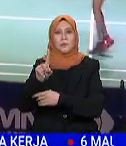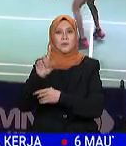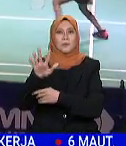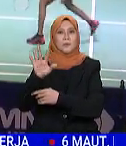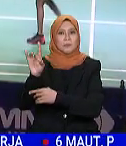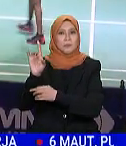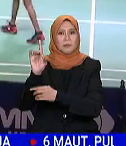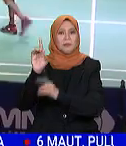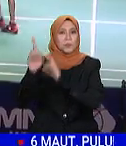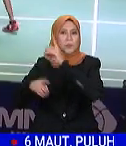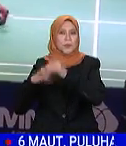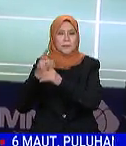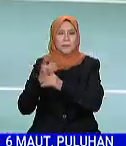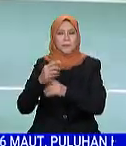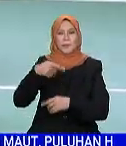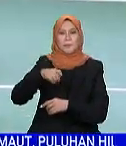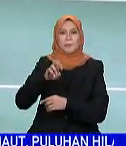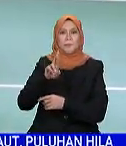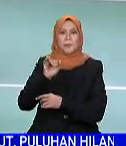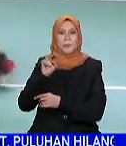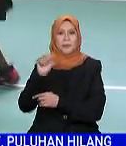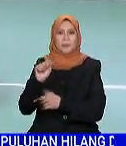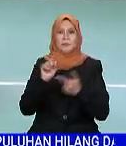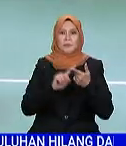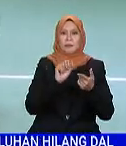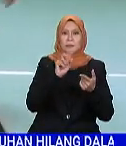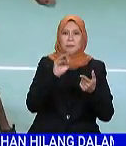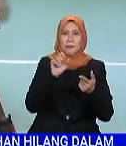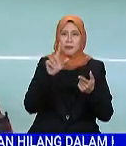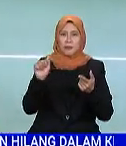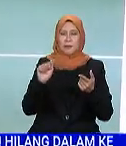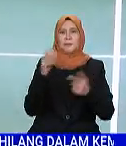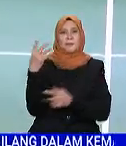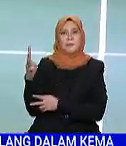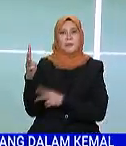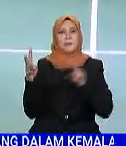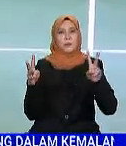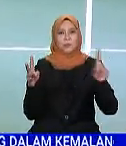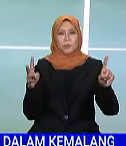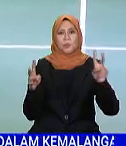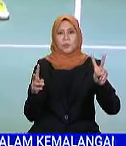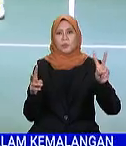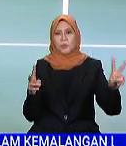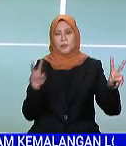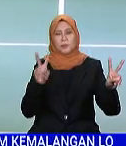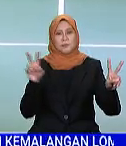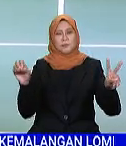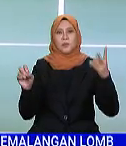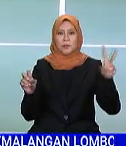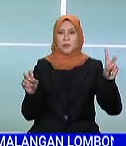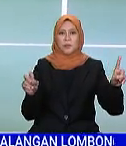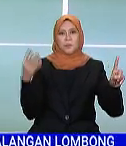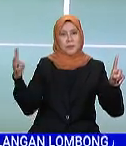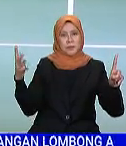ke-158 dunia Febriana Dwi Puji Kusuma, Amalia Cahaya Prativi 14-21, 22-20,